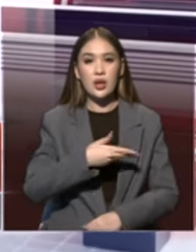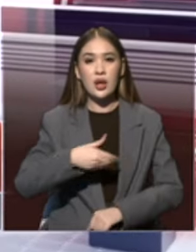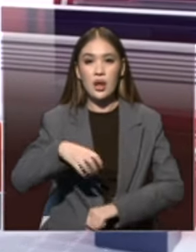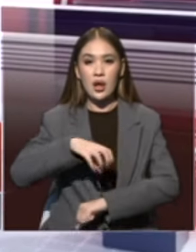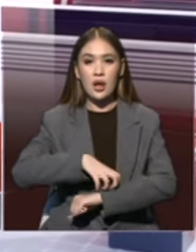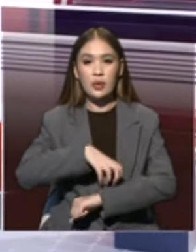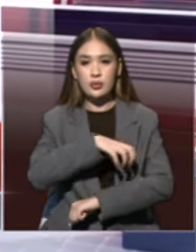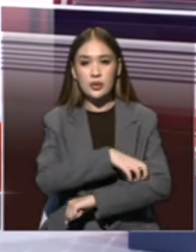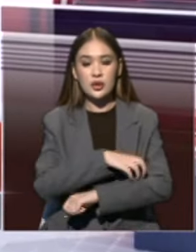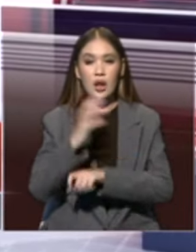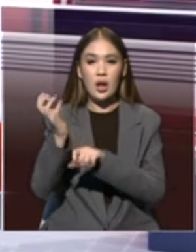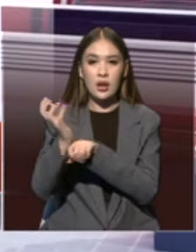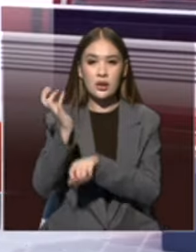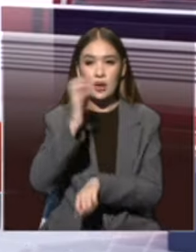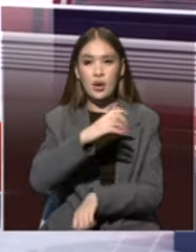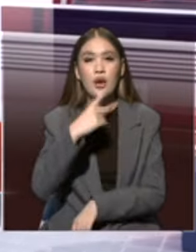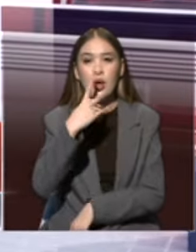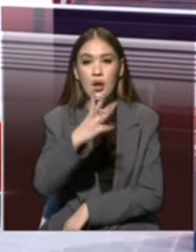Бізге комиссия жіберді деді.